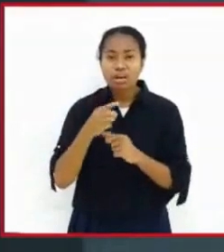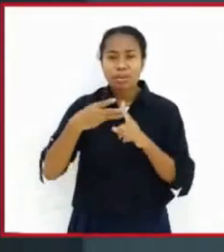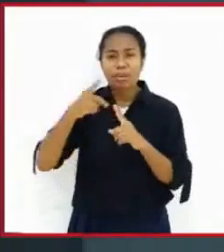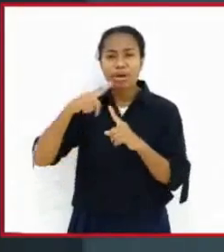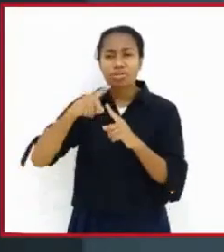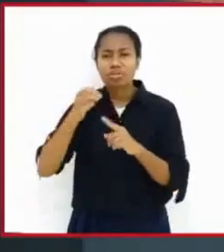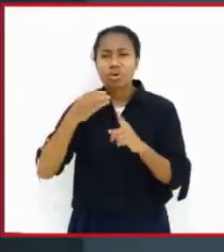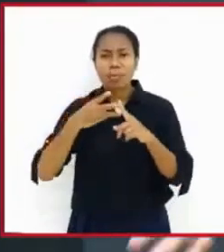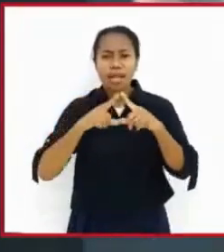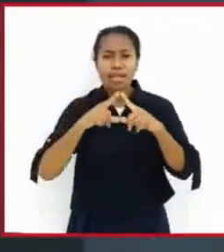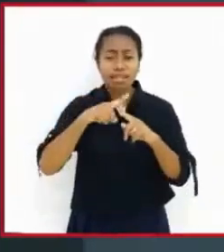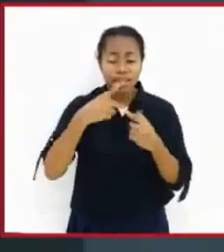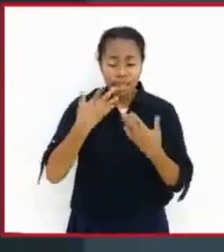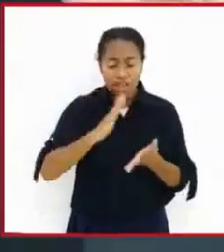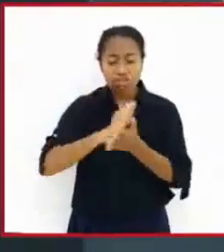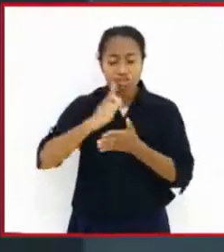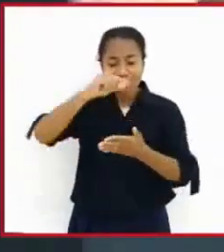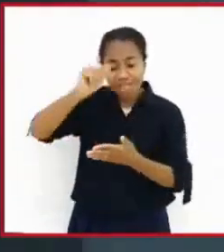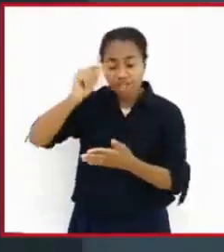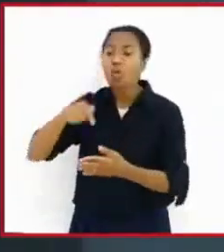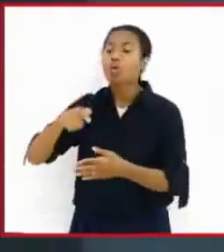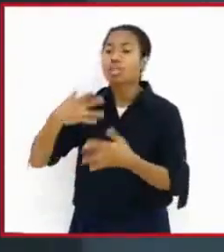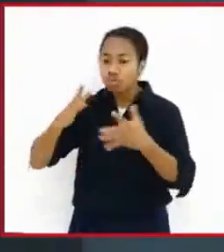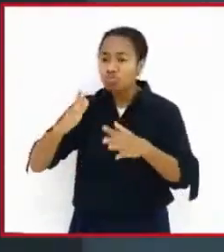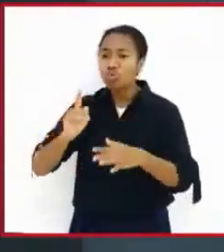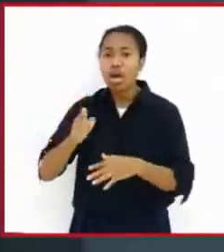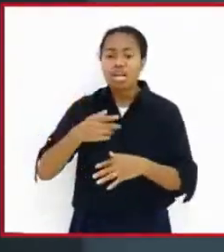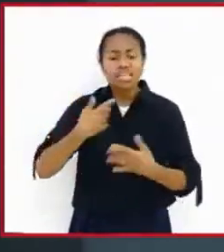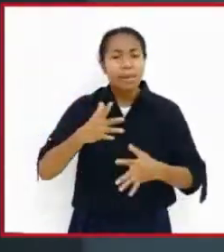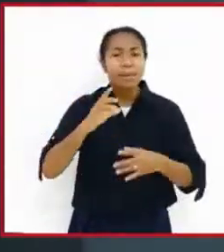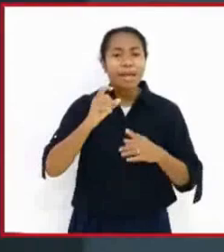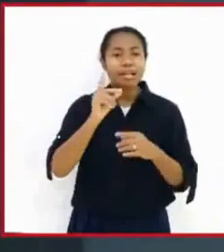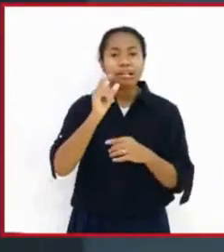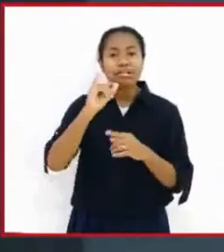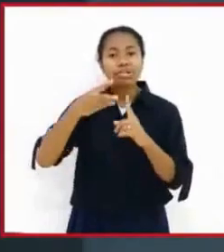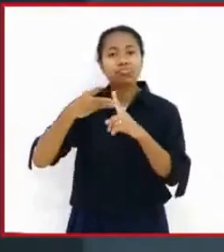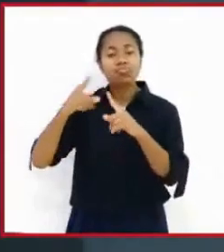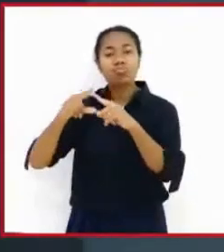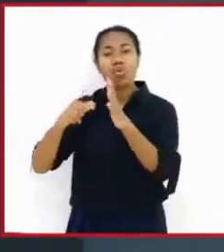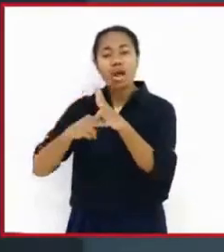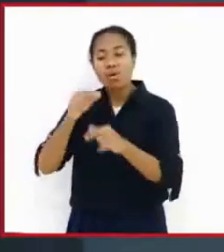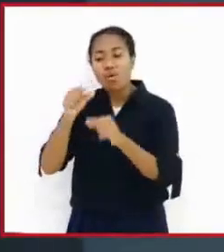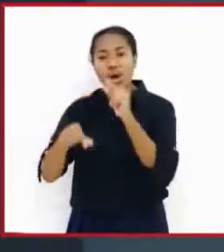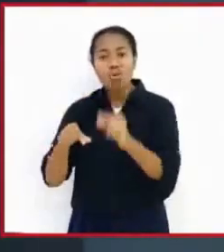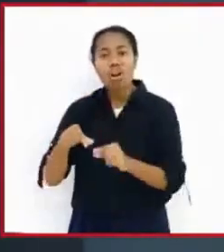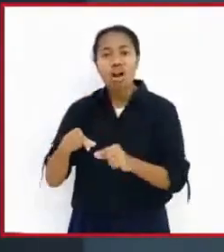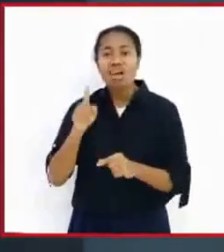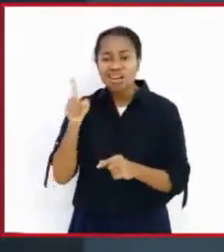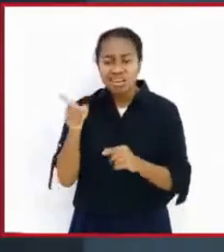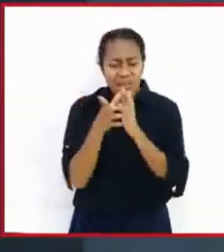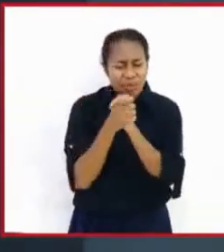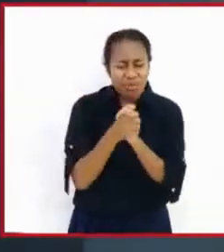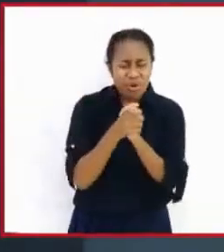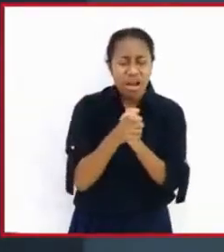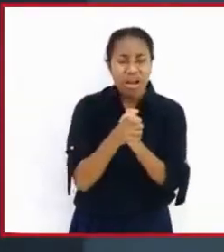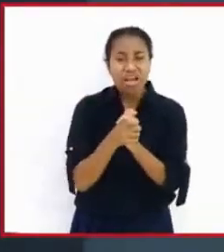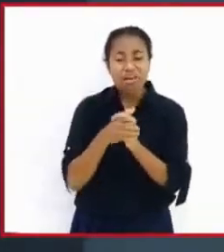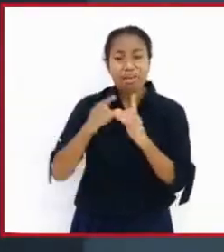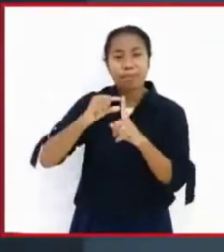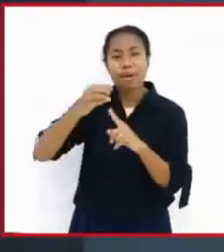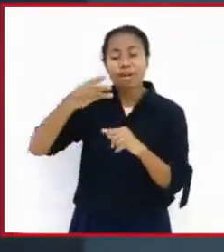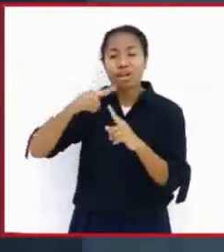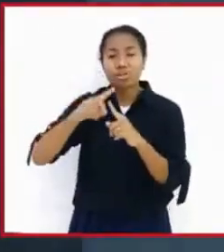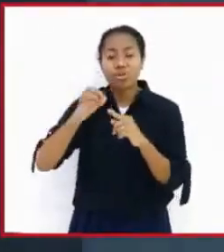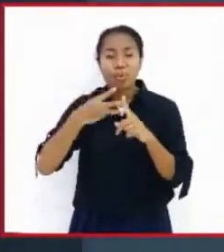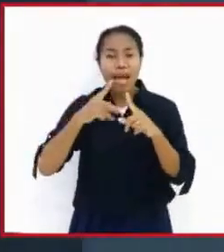orang baru lagi terus sampai Ribuan Orang dia doakan ini dia mendoakan pertobatan begitu banyak orang Dan